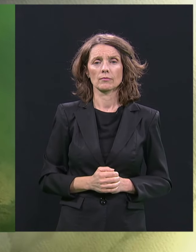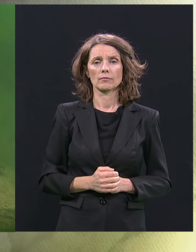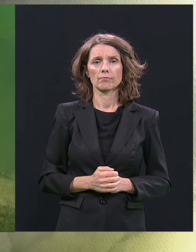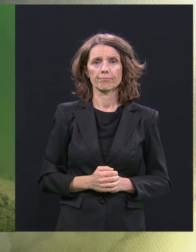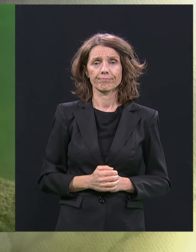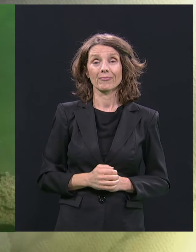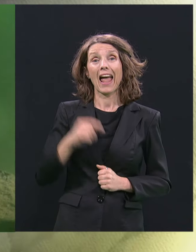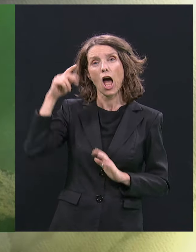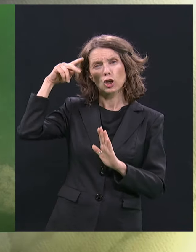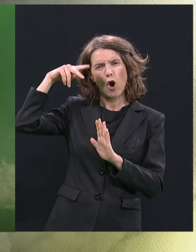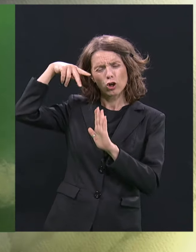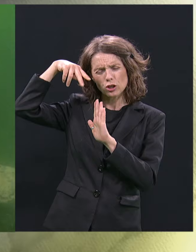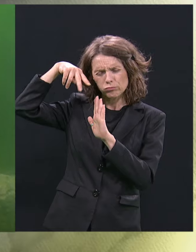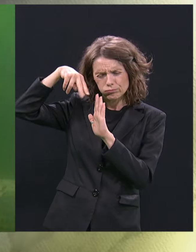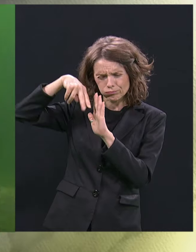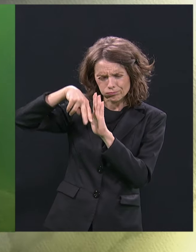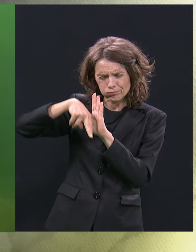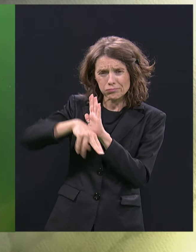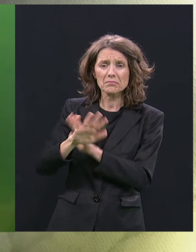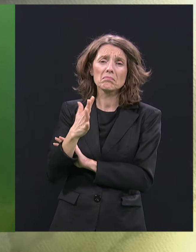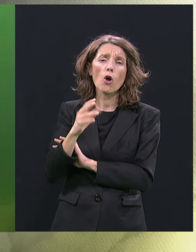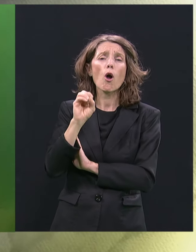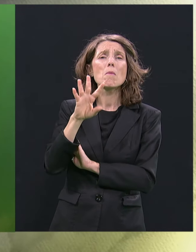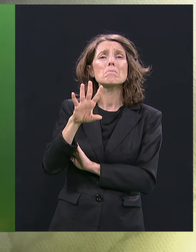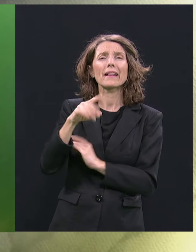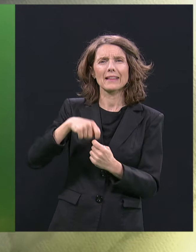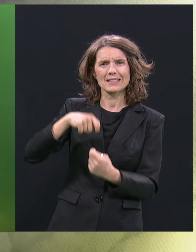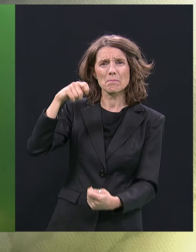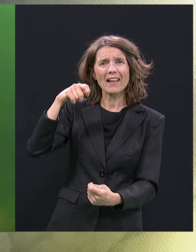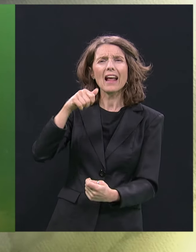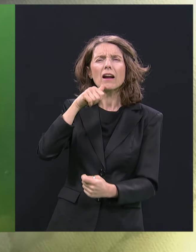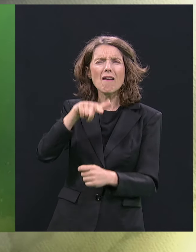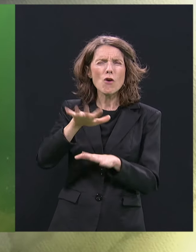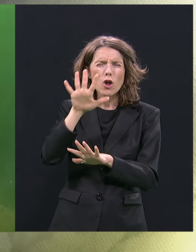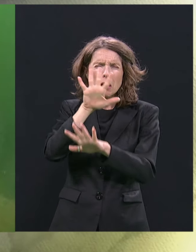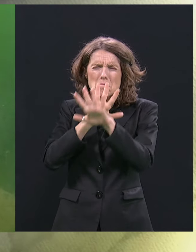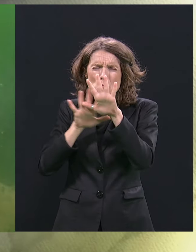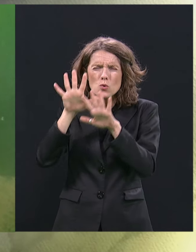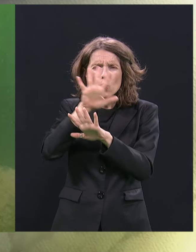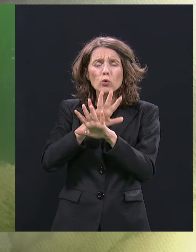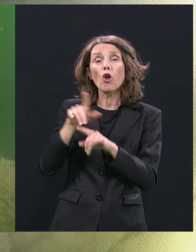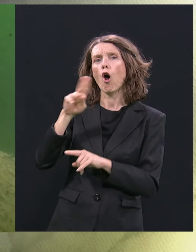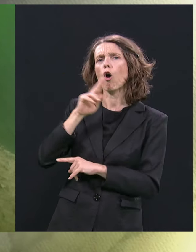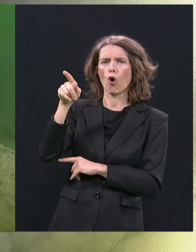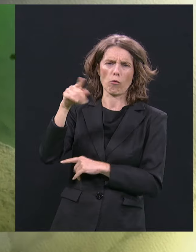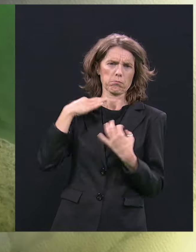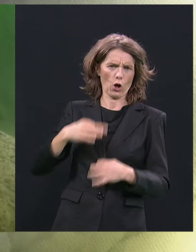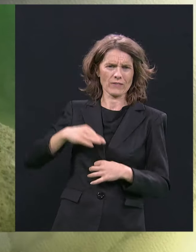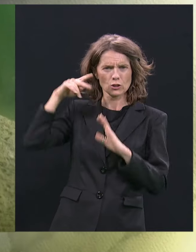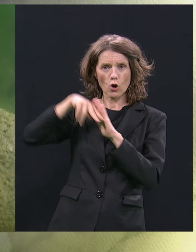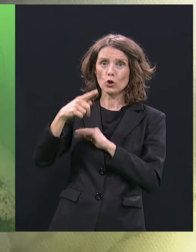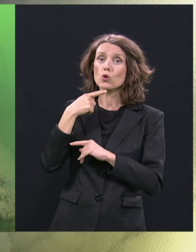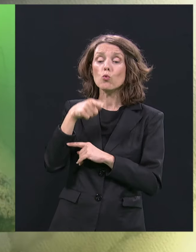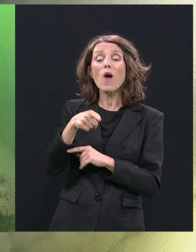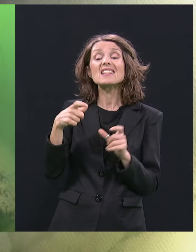Zaranja se, a potom roni na dubini od oko 15 metara, u prilično mutnoj vodi. Sava je, kažu, najveći ronilački